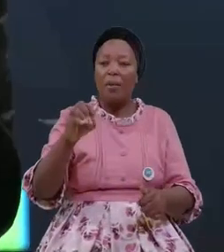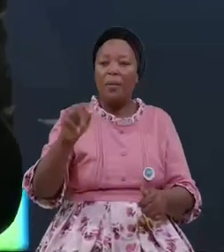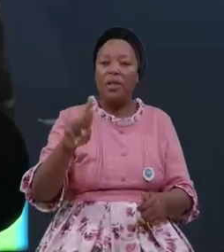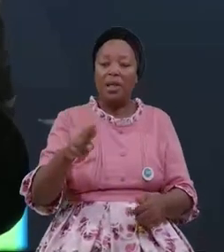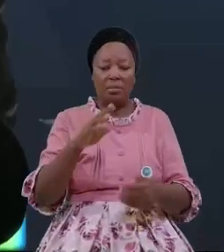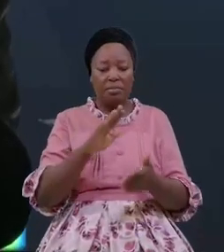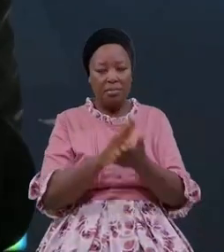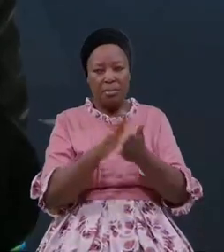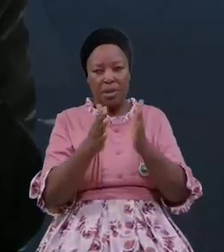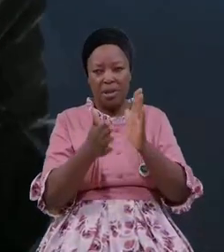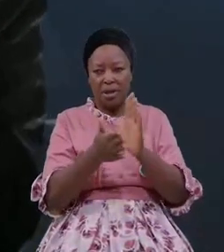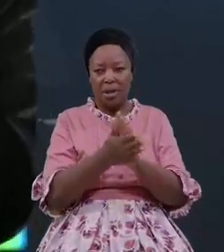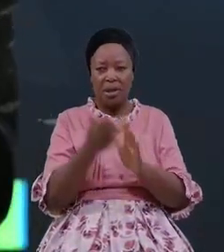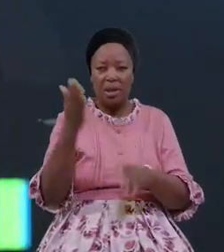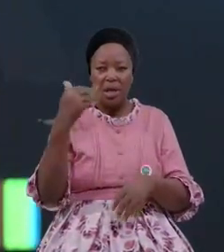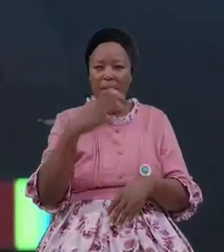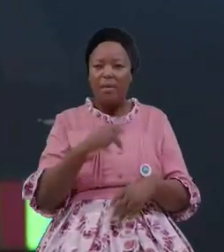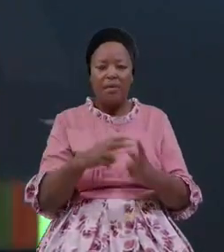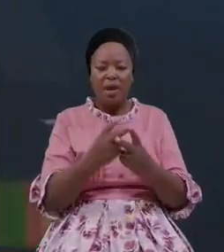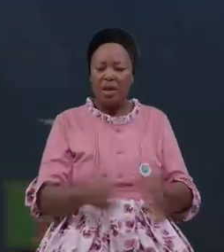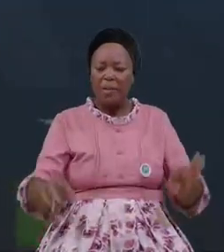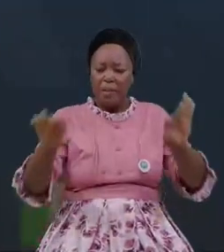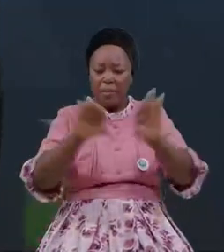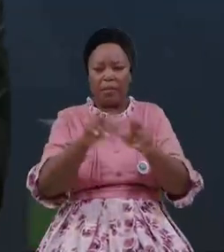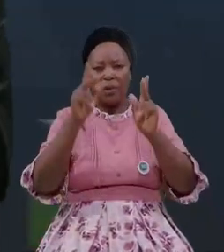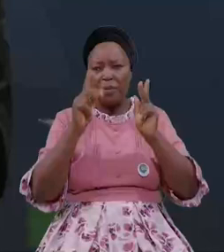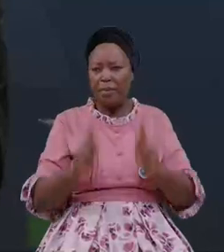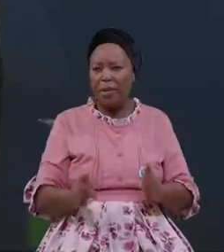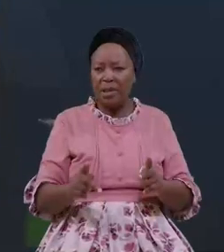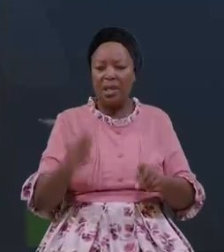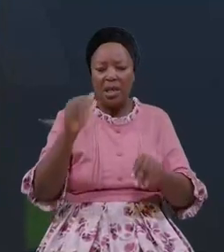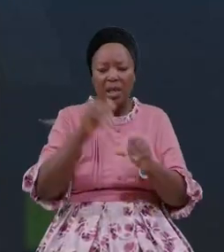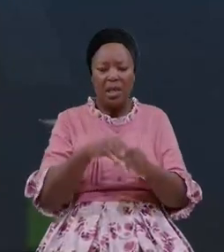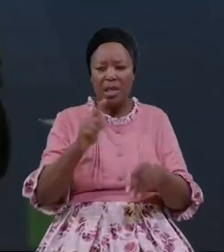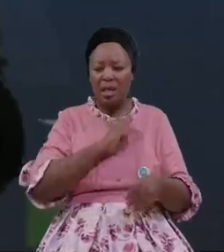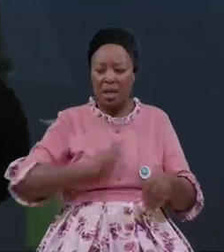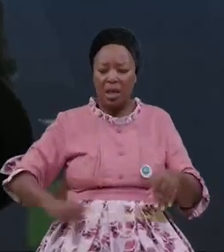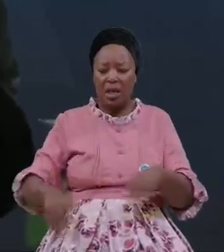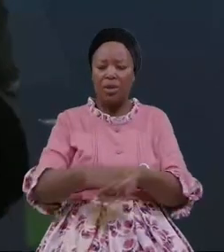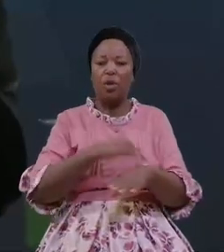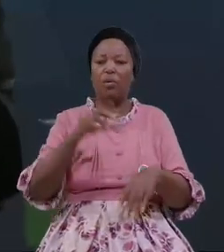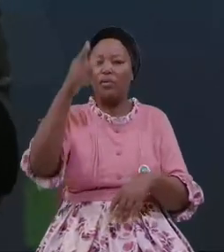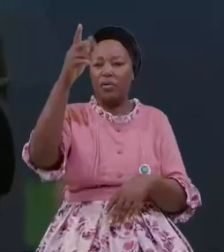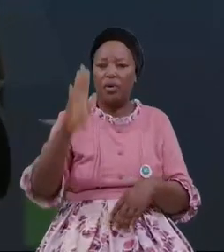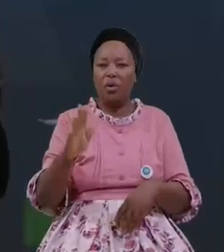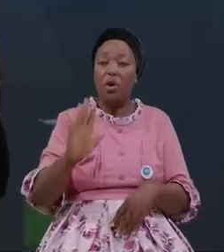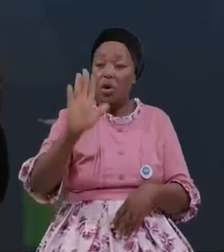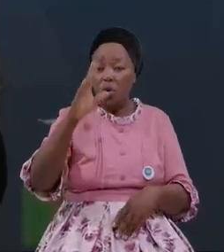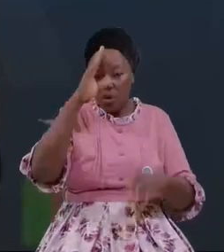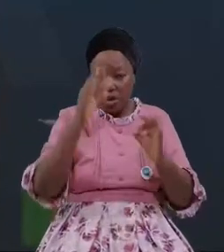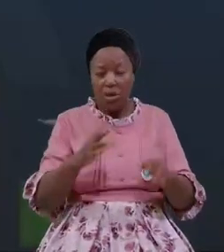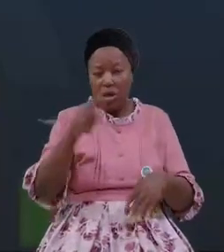est devenu un personnage important dans le royaume de Dieu la